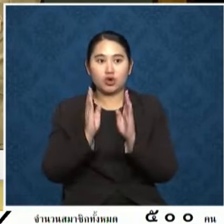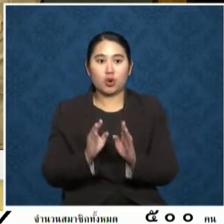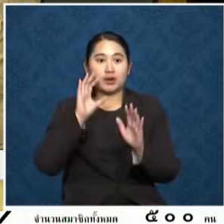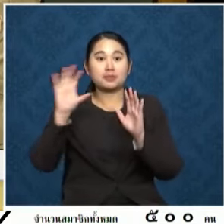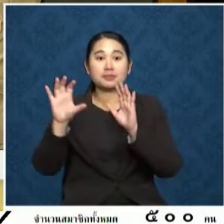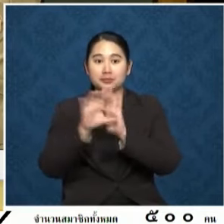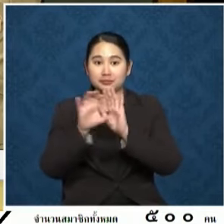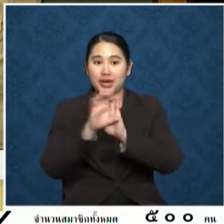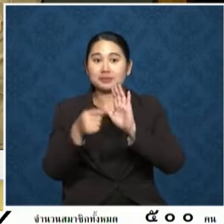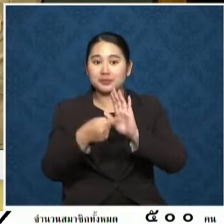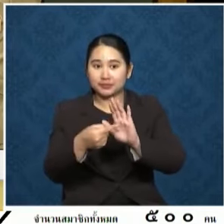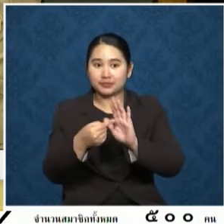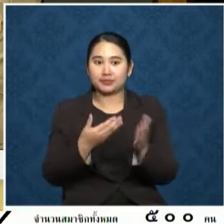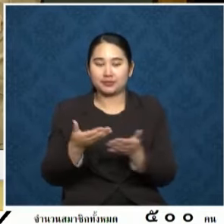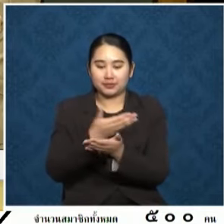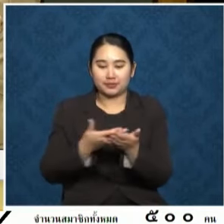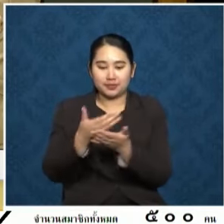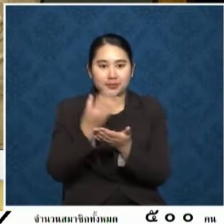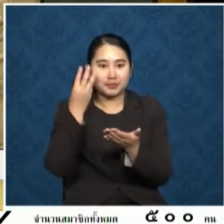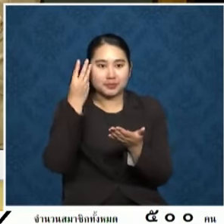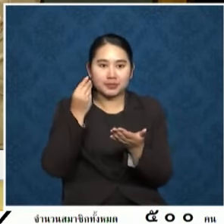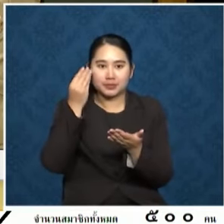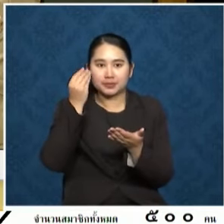เรื่องนี้